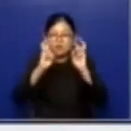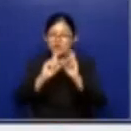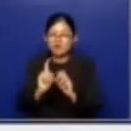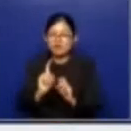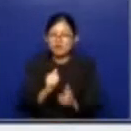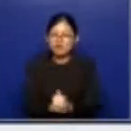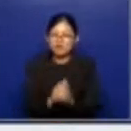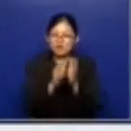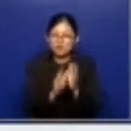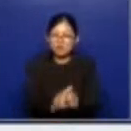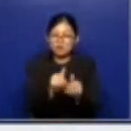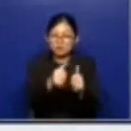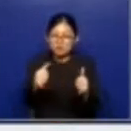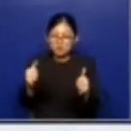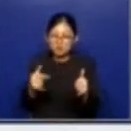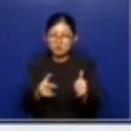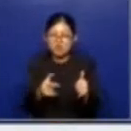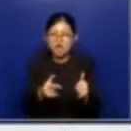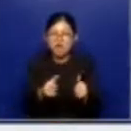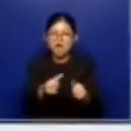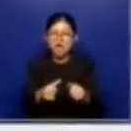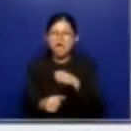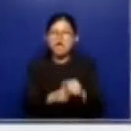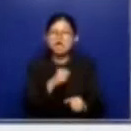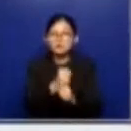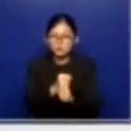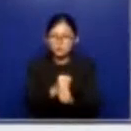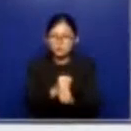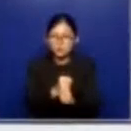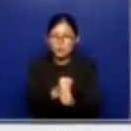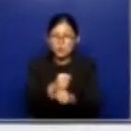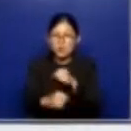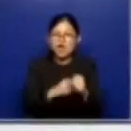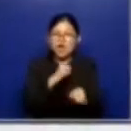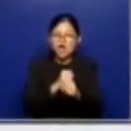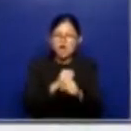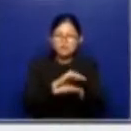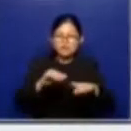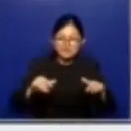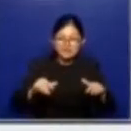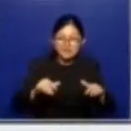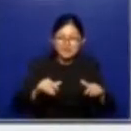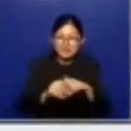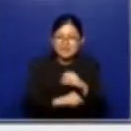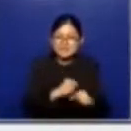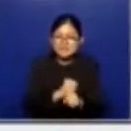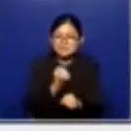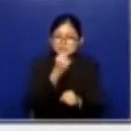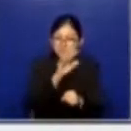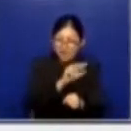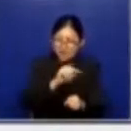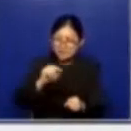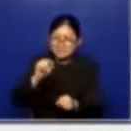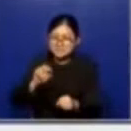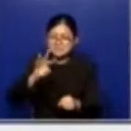อัตราเฉลี่ยจำนวนอายุของประชากรที่มาเกี่ยวข้องกับยาเสพติดคืออายุแค่15จนถึง